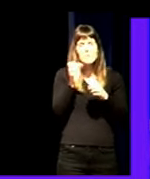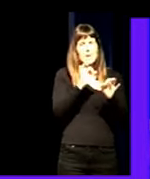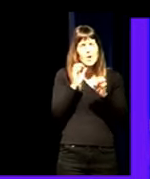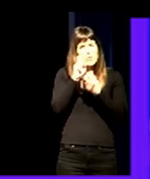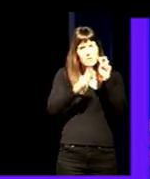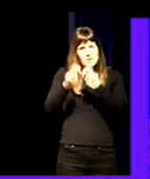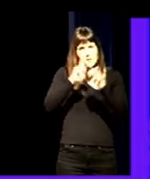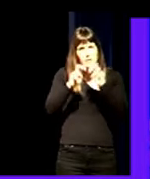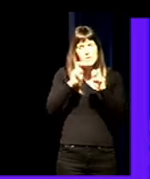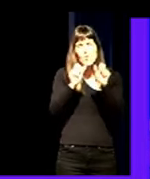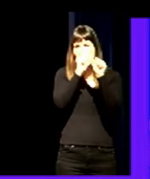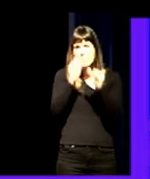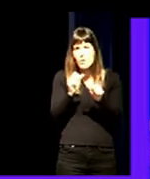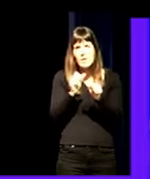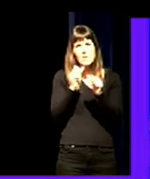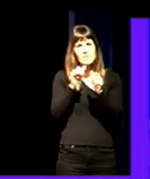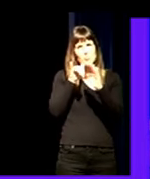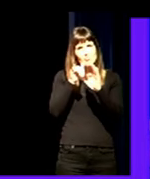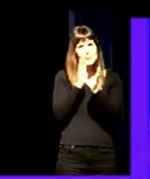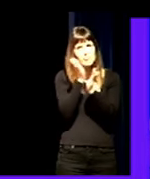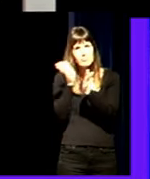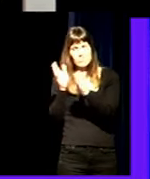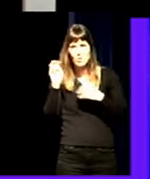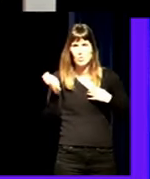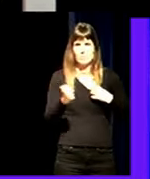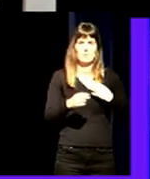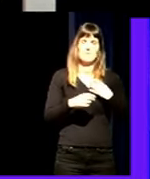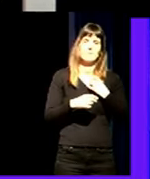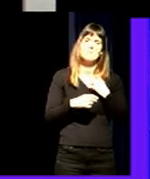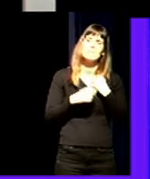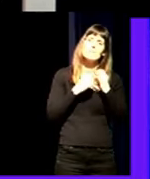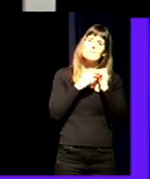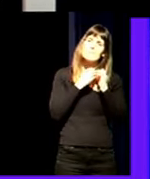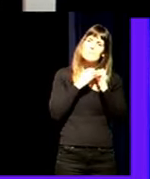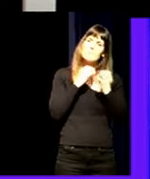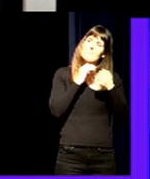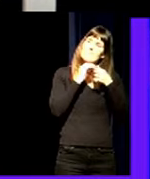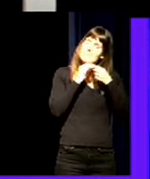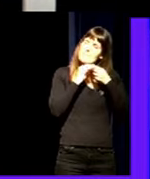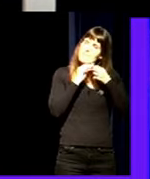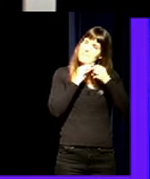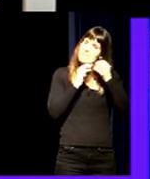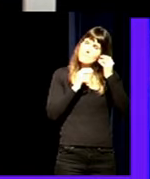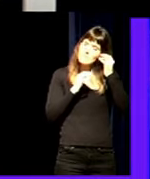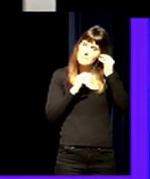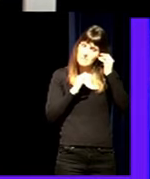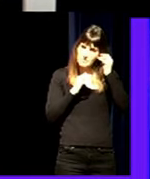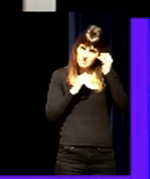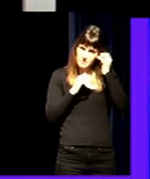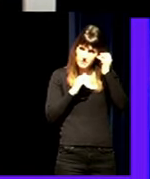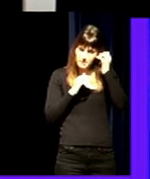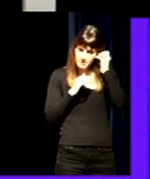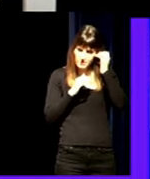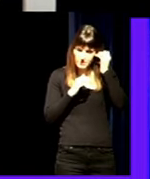zer egin aldezakegu guk irakasle modu? Ostras, bideoioko egin buruz hitz egin, eta ez esan, lehen, ahi,